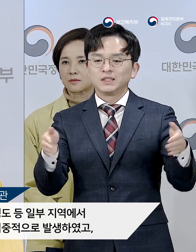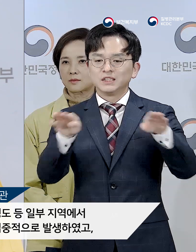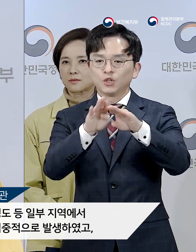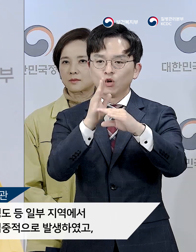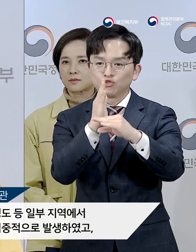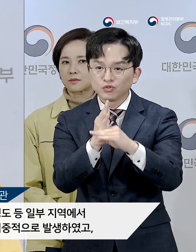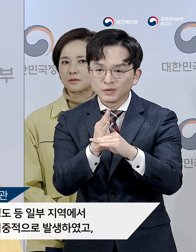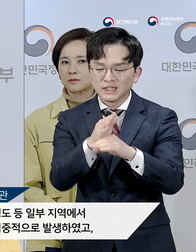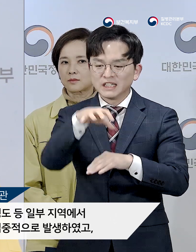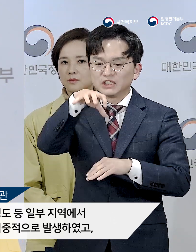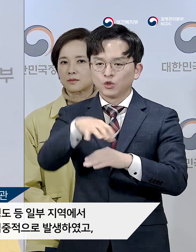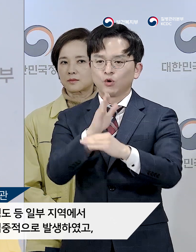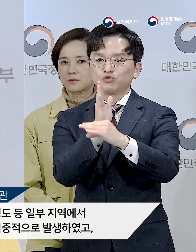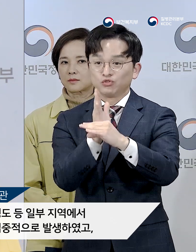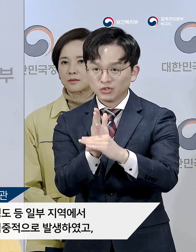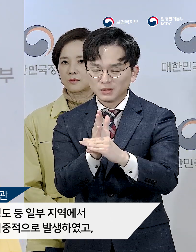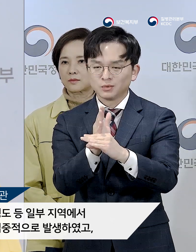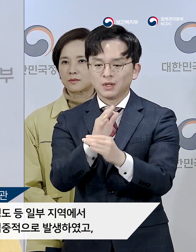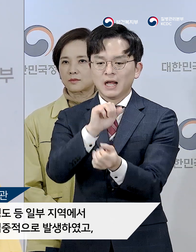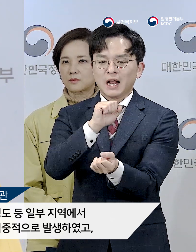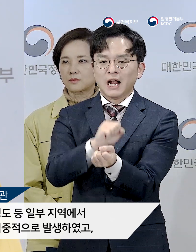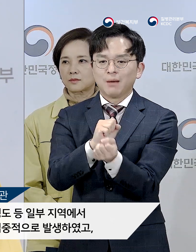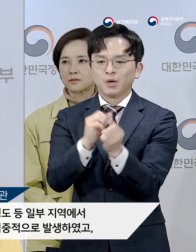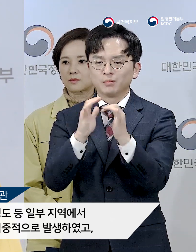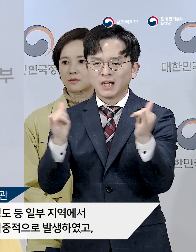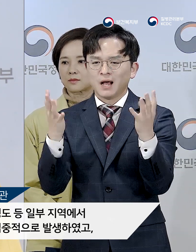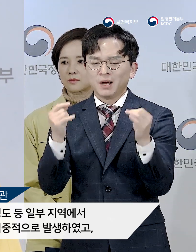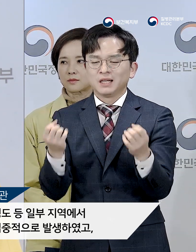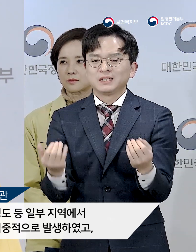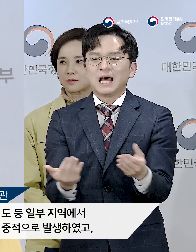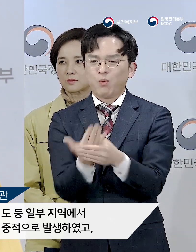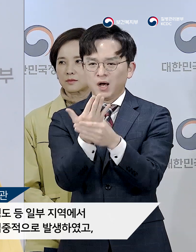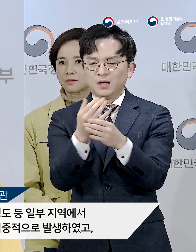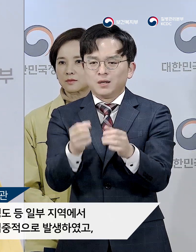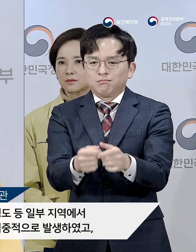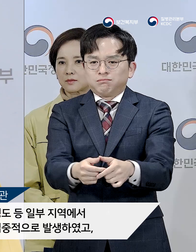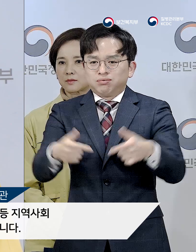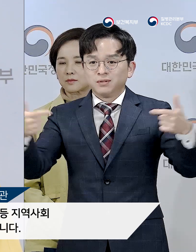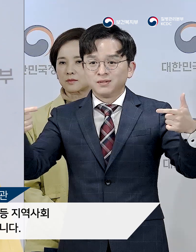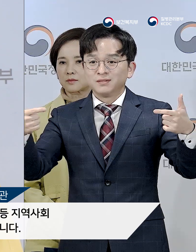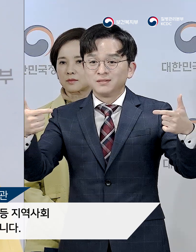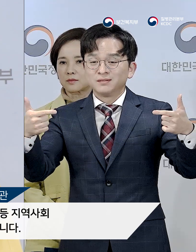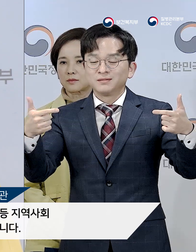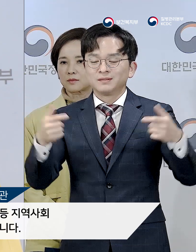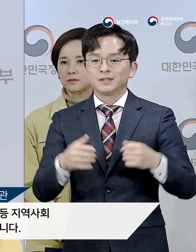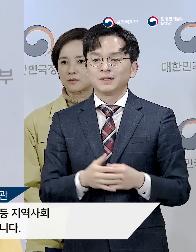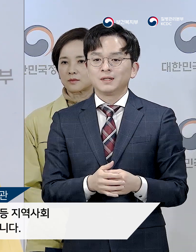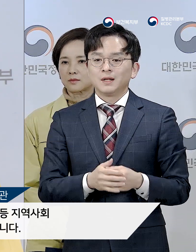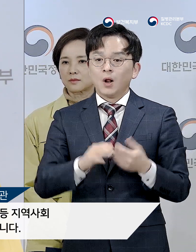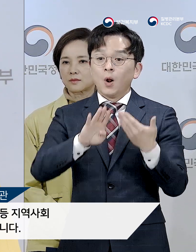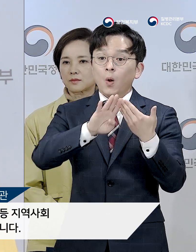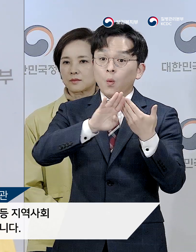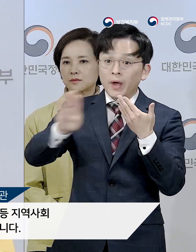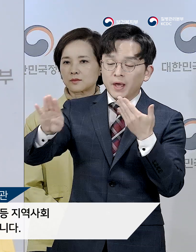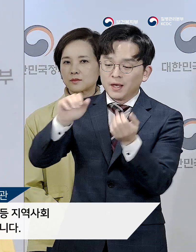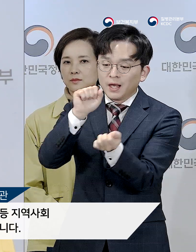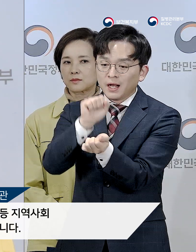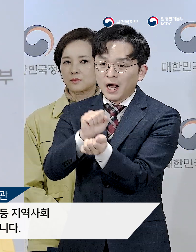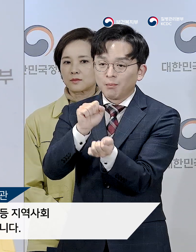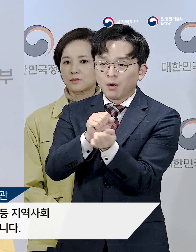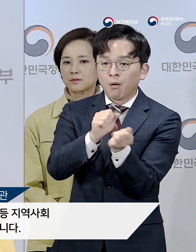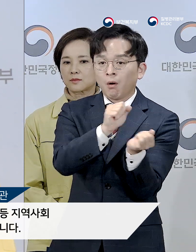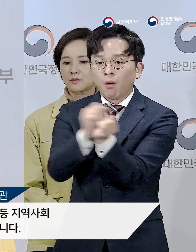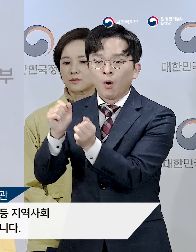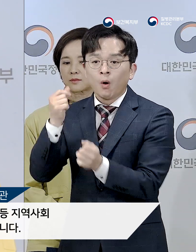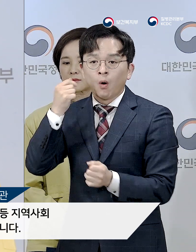시설을 중심으로 다수의 환자가 집중적으로 발생하였고 역학적 연관성이 확인되지 않은 환자가 나타나는